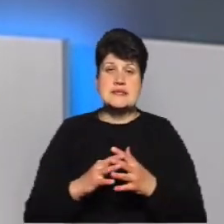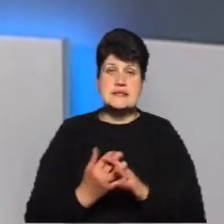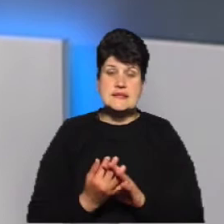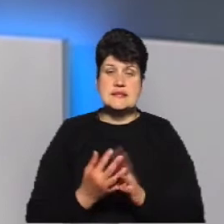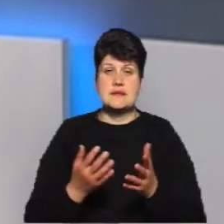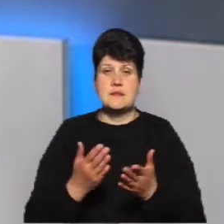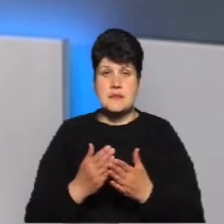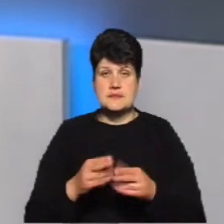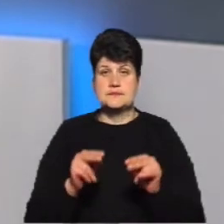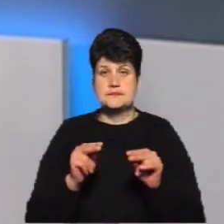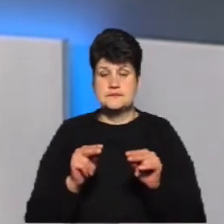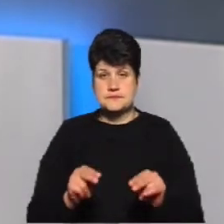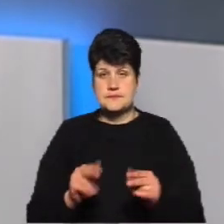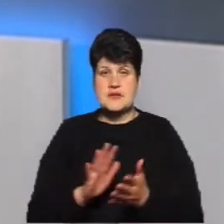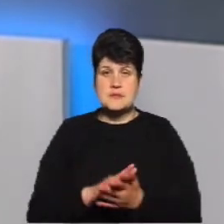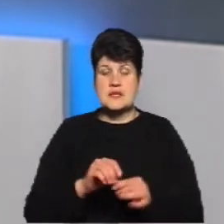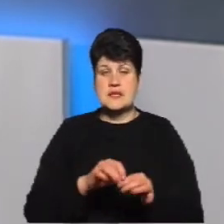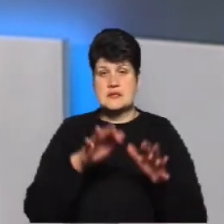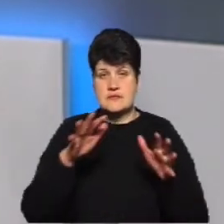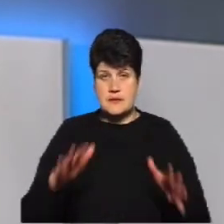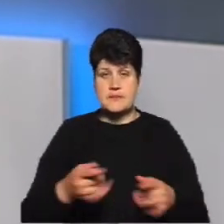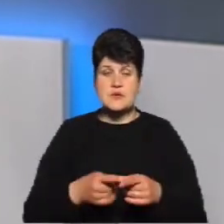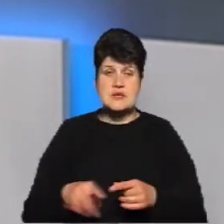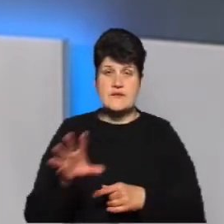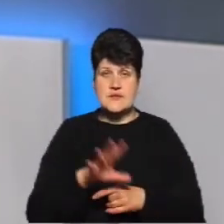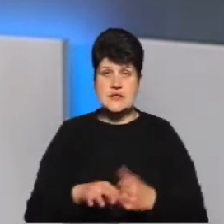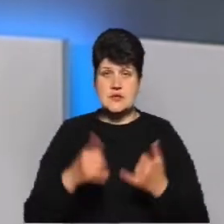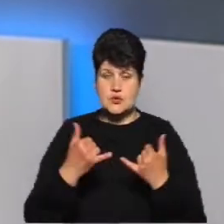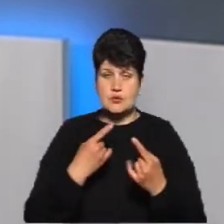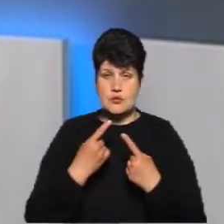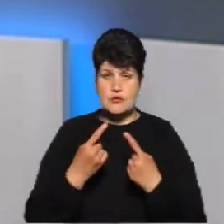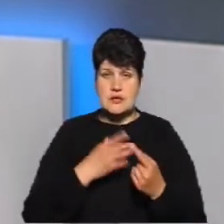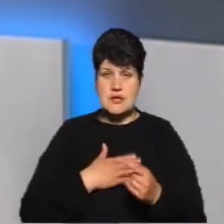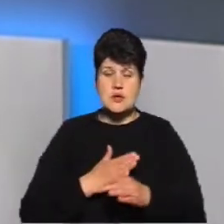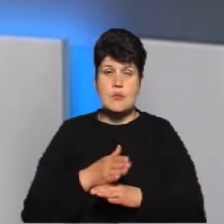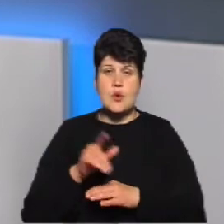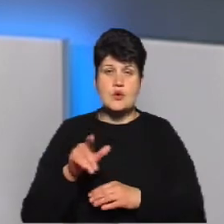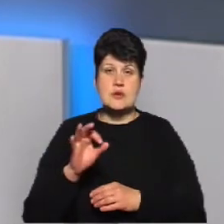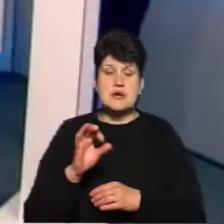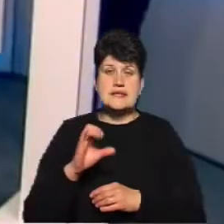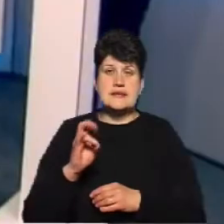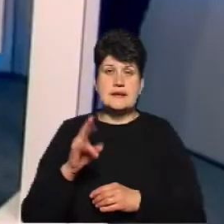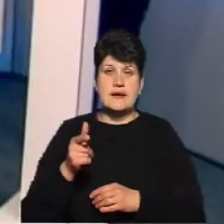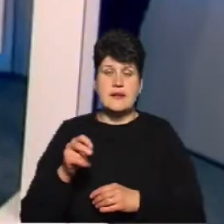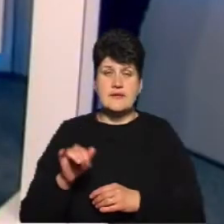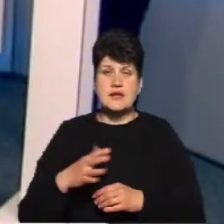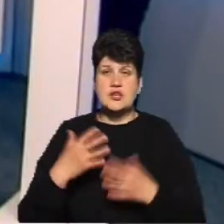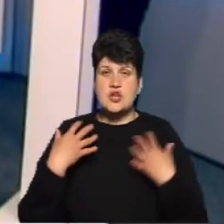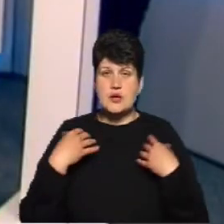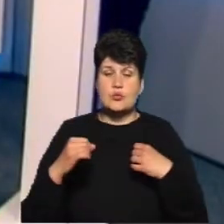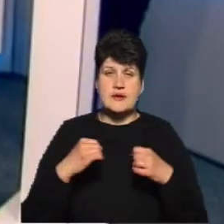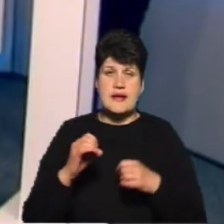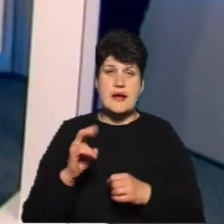легалізовані сміттєзвалища. Про це все ми сьогодні будемо говорити із нашими гостями. Це Орест Сінгалевич, начальник управління екології та природних ресурсів